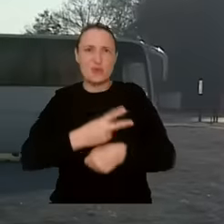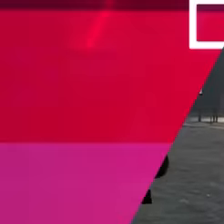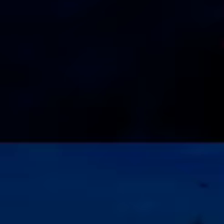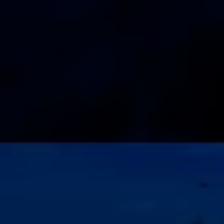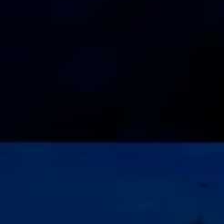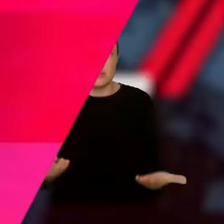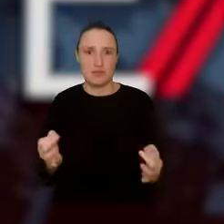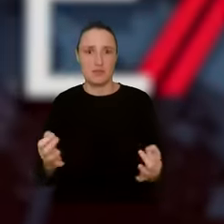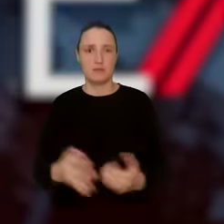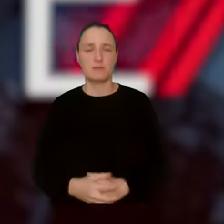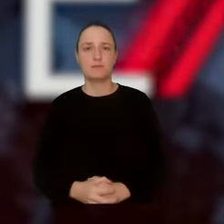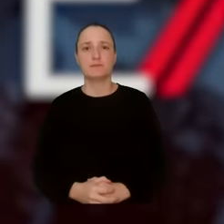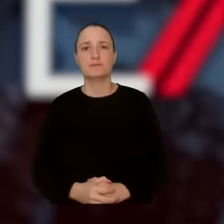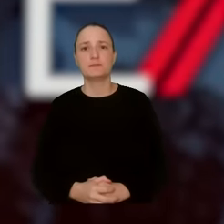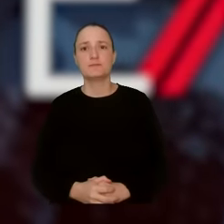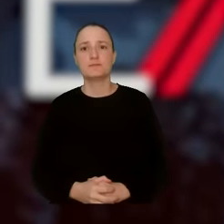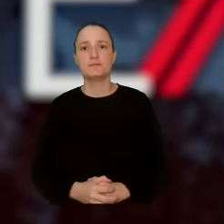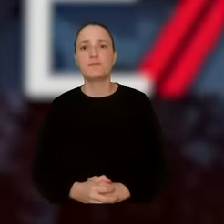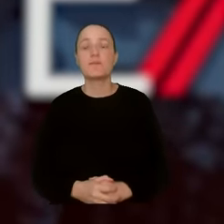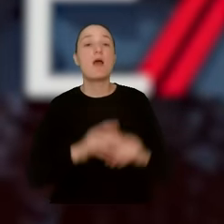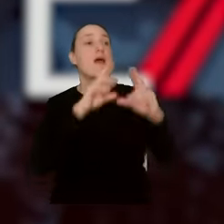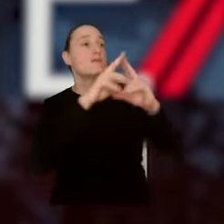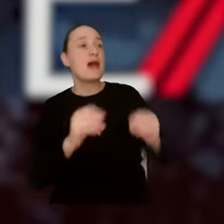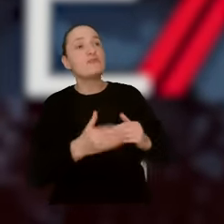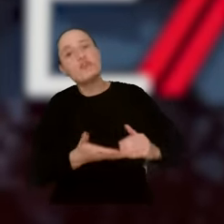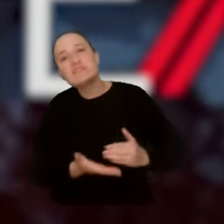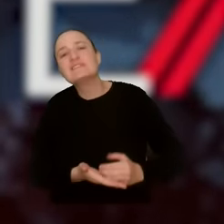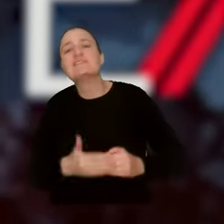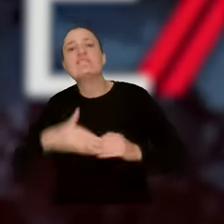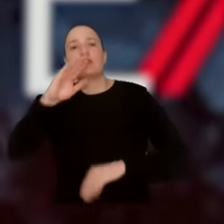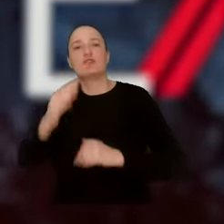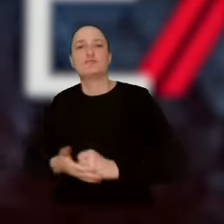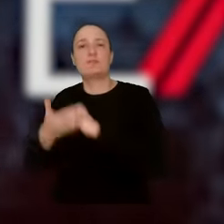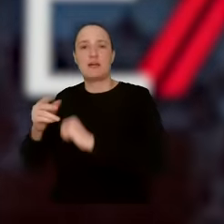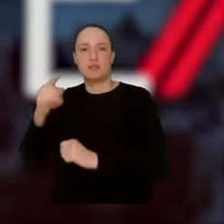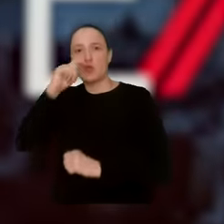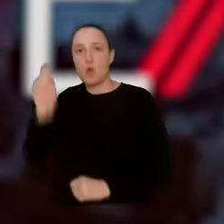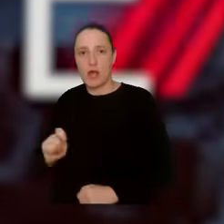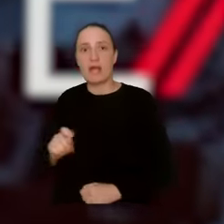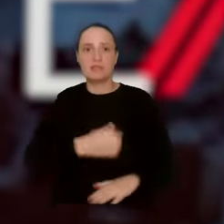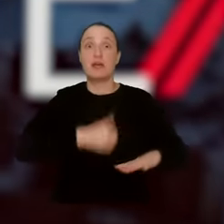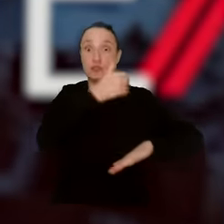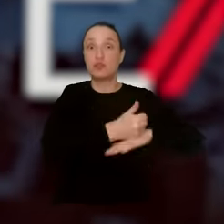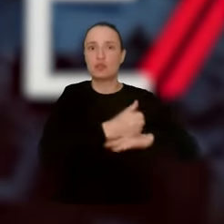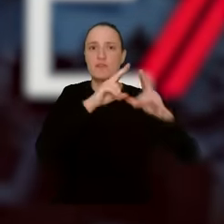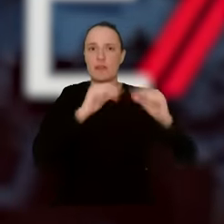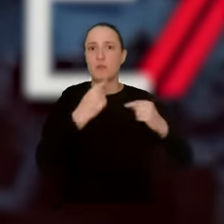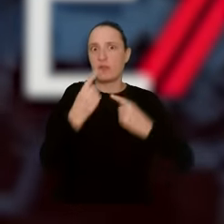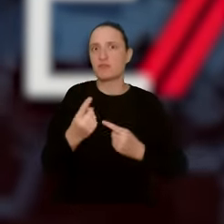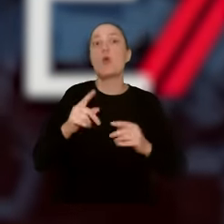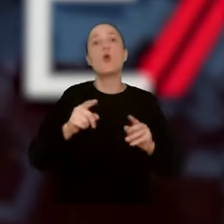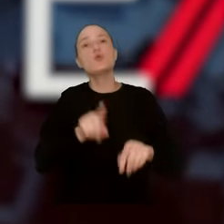opłacalności. NATO zwiększy wsparcie dla Ukrainy, zapowiedział szef sojuszu Jens Stoltenberg. Chodzi o długoterminową